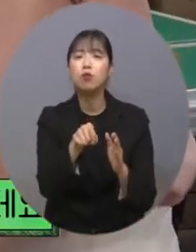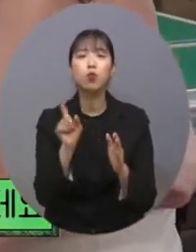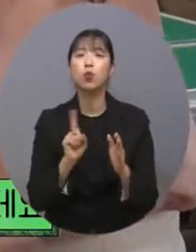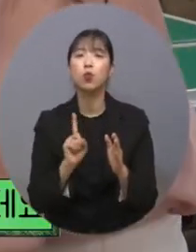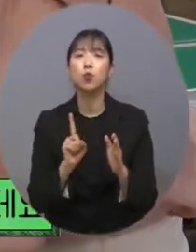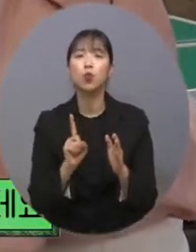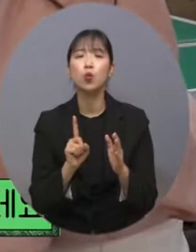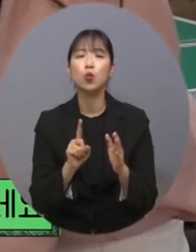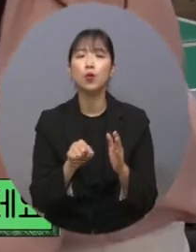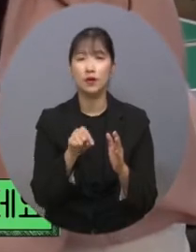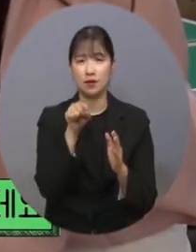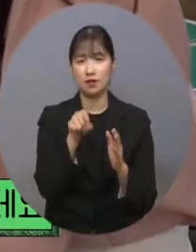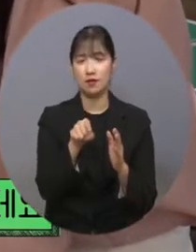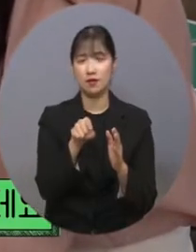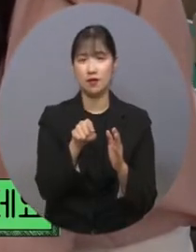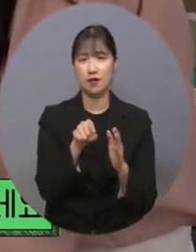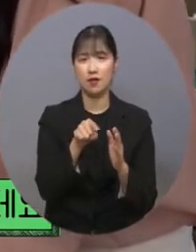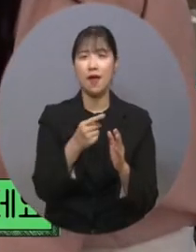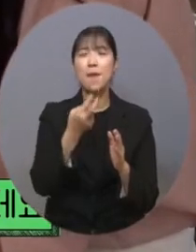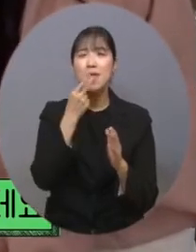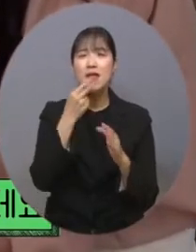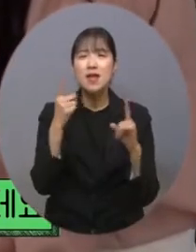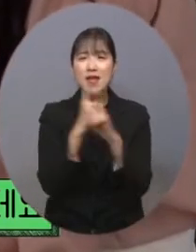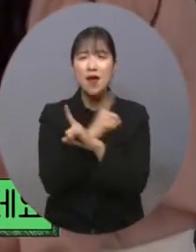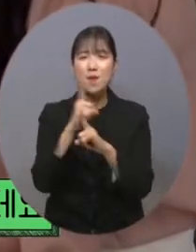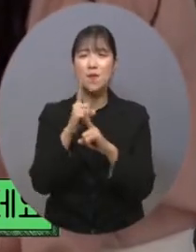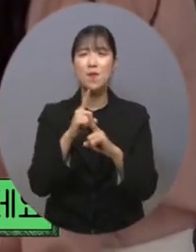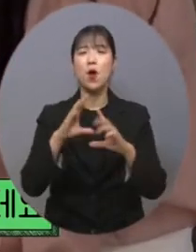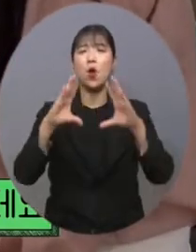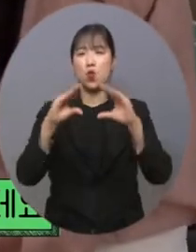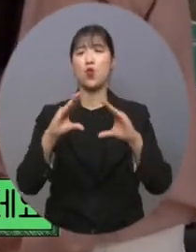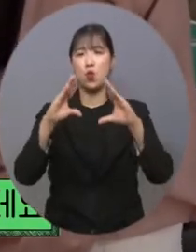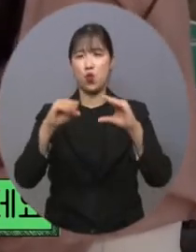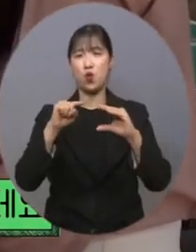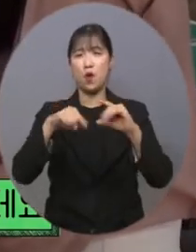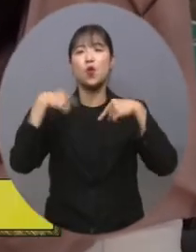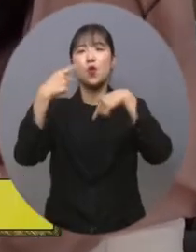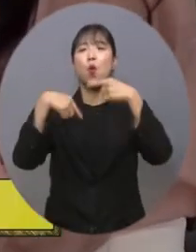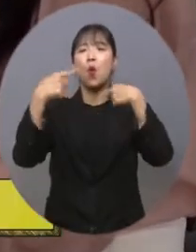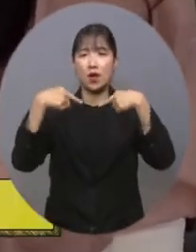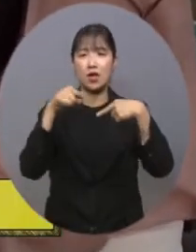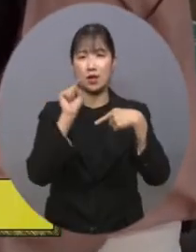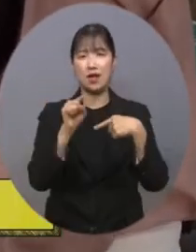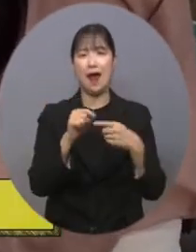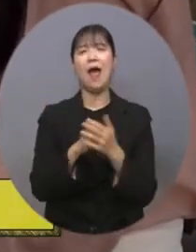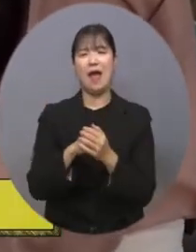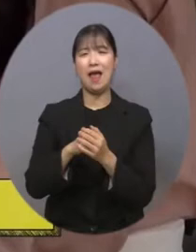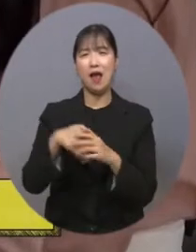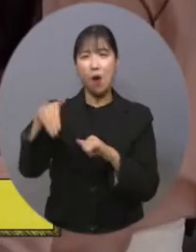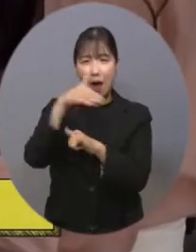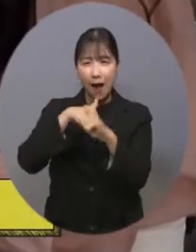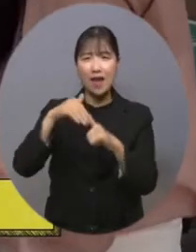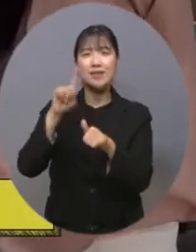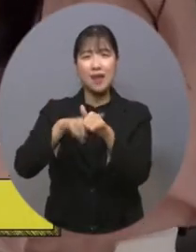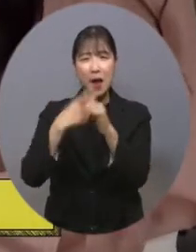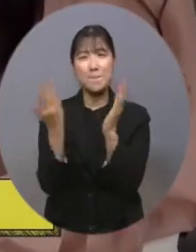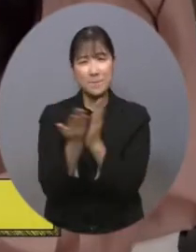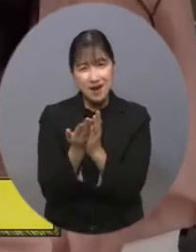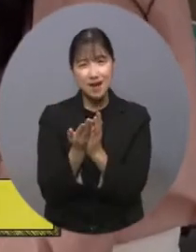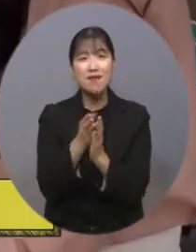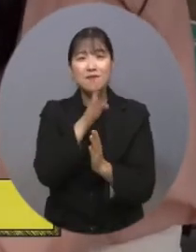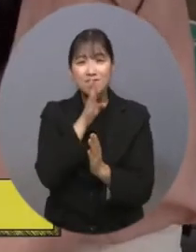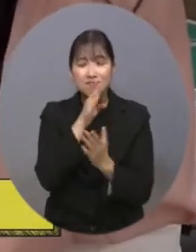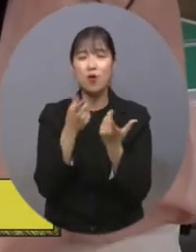뭐예요? 얘는 비닐 대신 종이 완충제라고 생각해요. 아, 요즘에 되고요. 이제 환경을 또 생각해가지고 종이